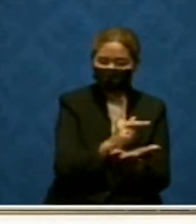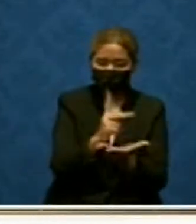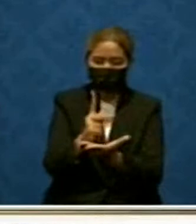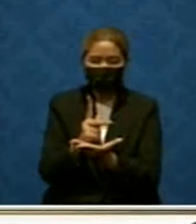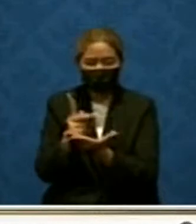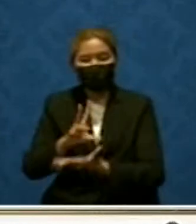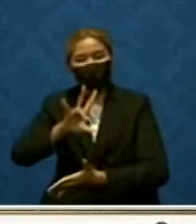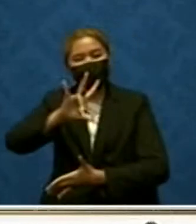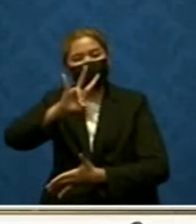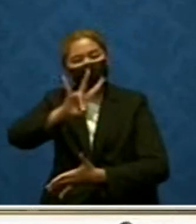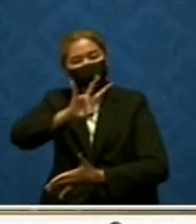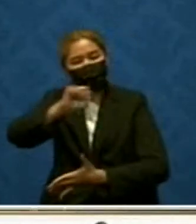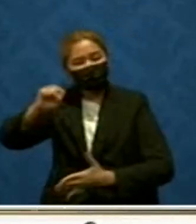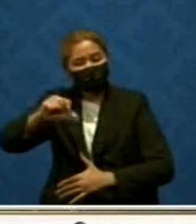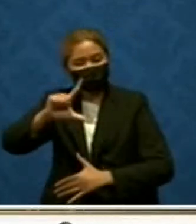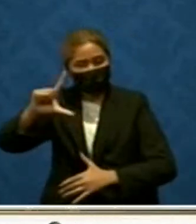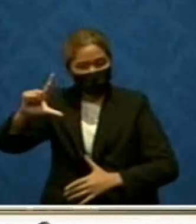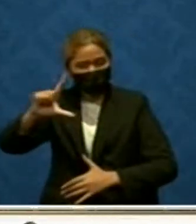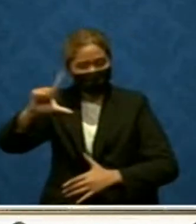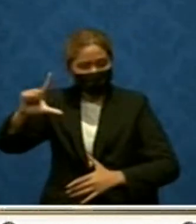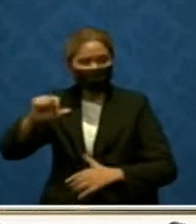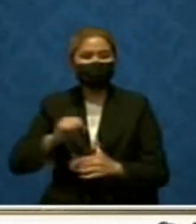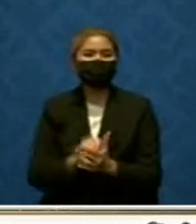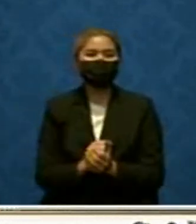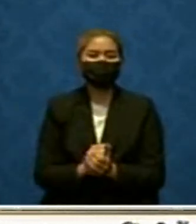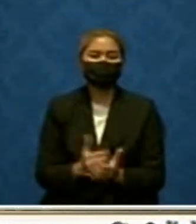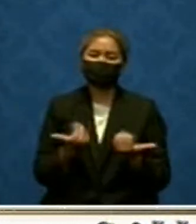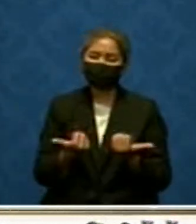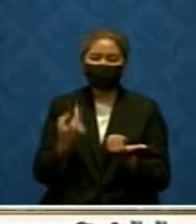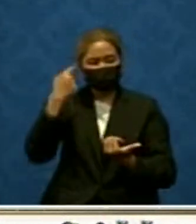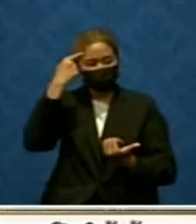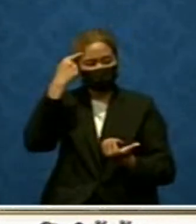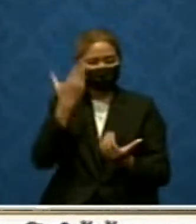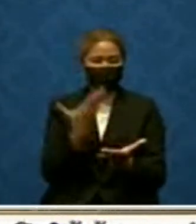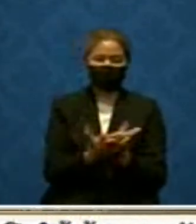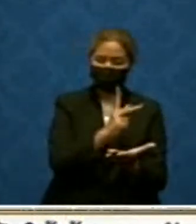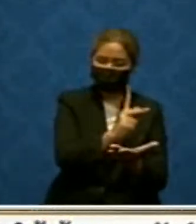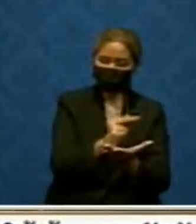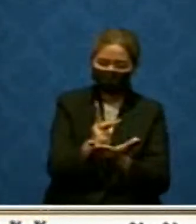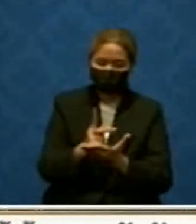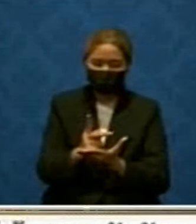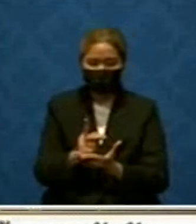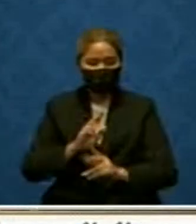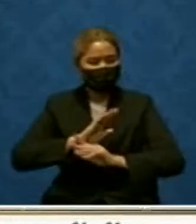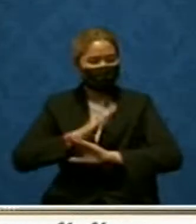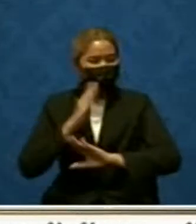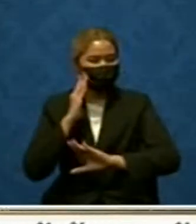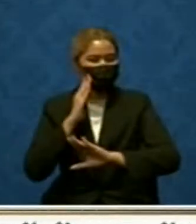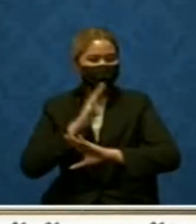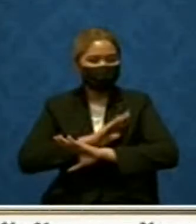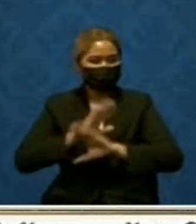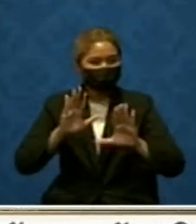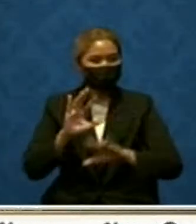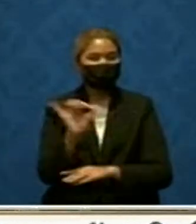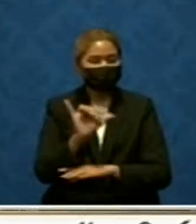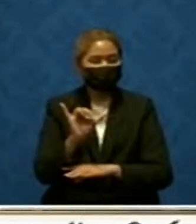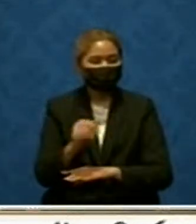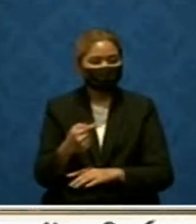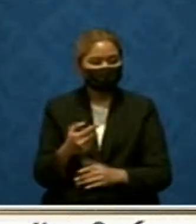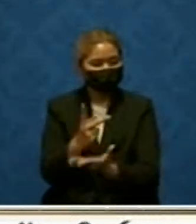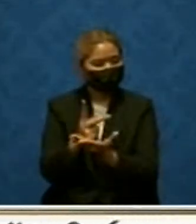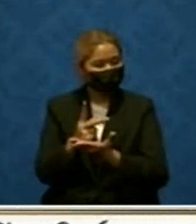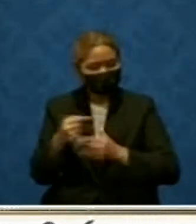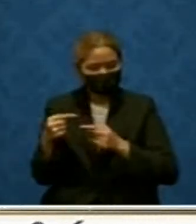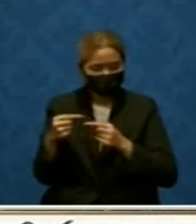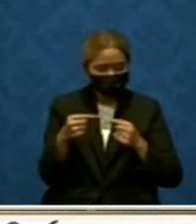แนล้านบาทและยไมมทีท่าว่จะสงบการกู้เลย schnellg cr upผมจึงไม่สา